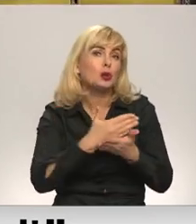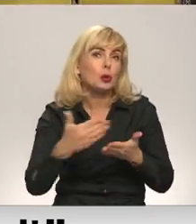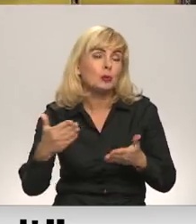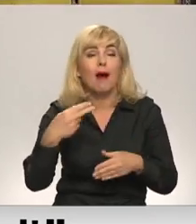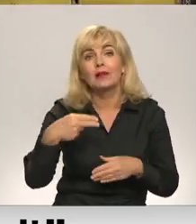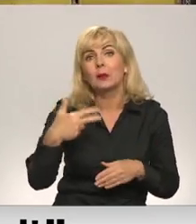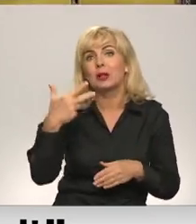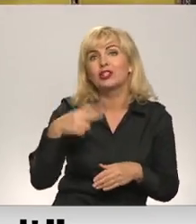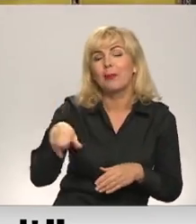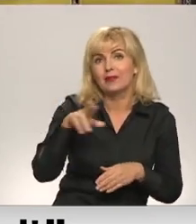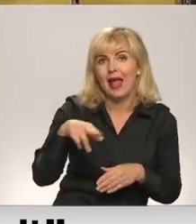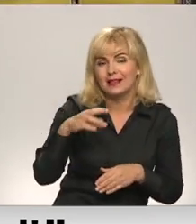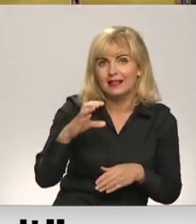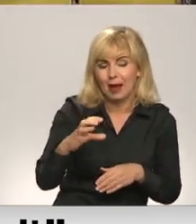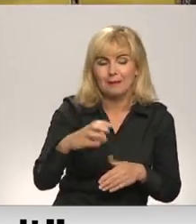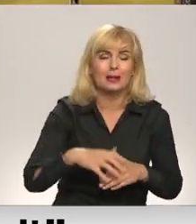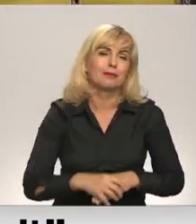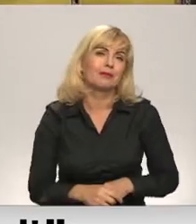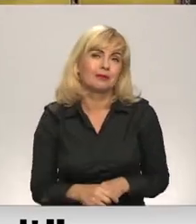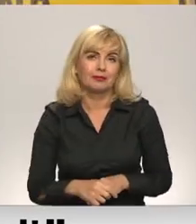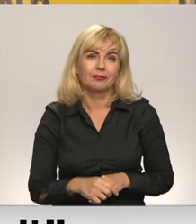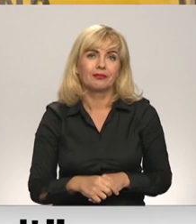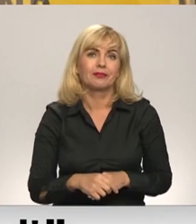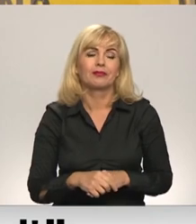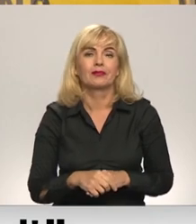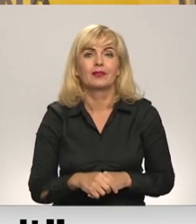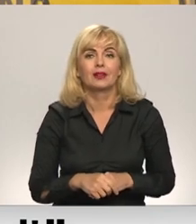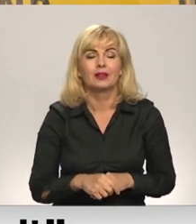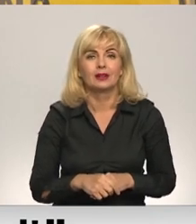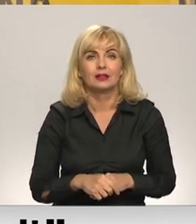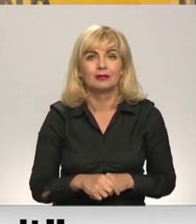līdz 23. decembrim. Ģirds Zvirbulis, Ivars Žepickis, Latvijas televīzija.